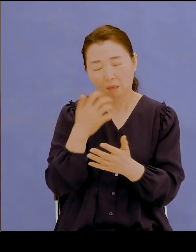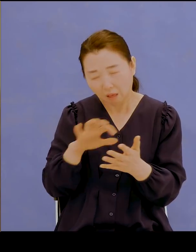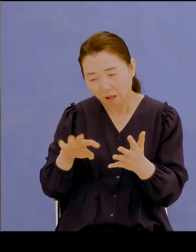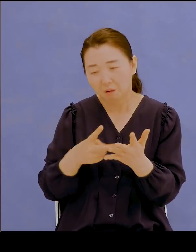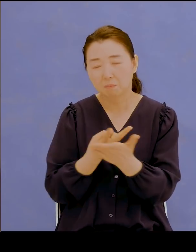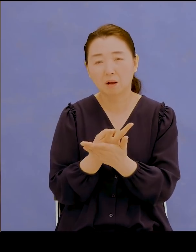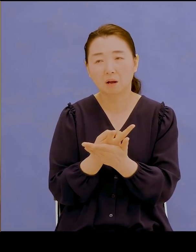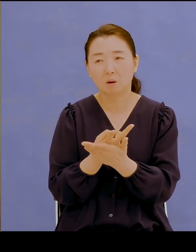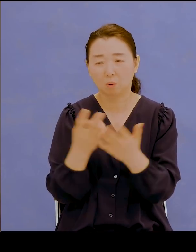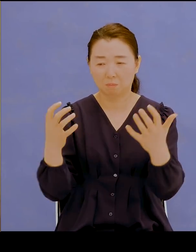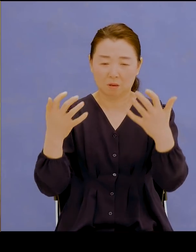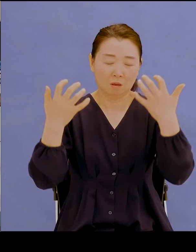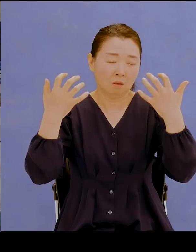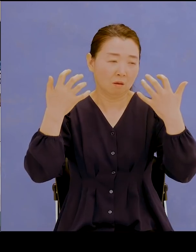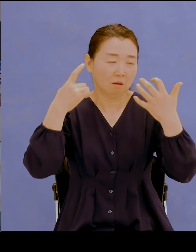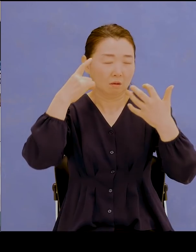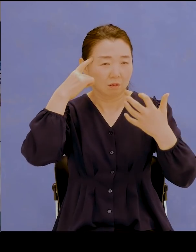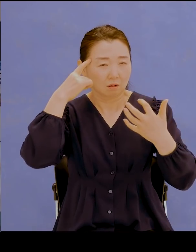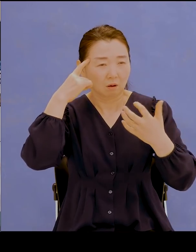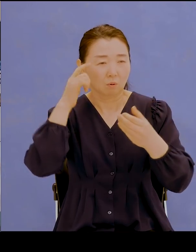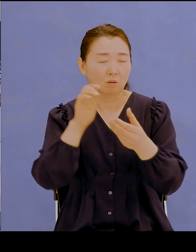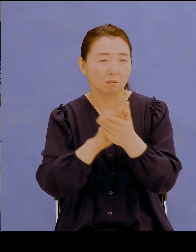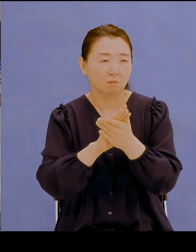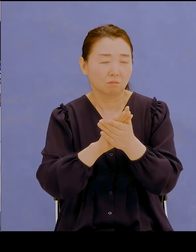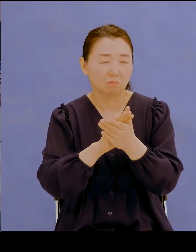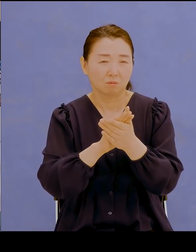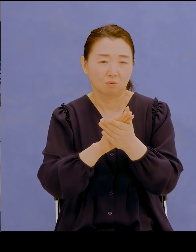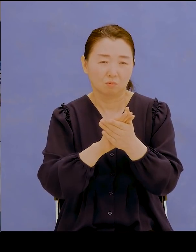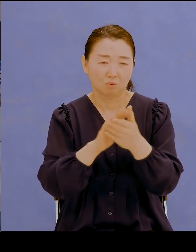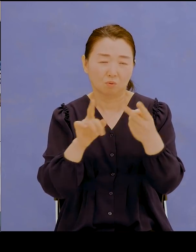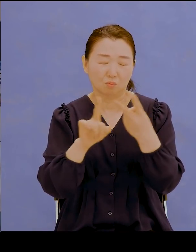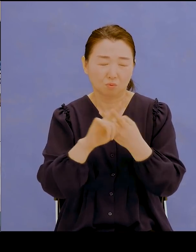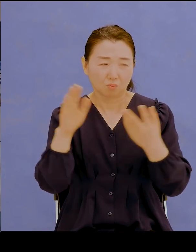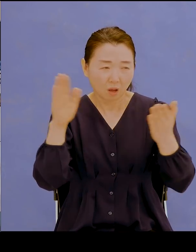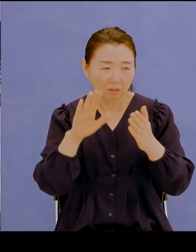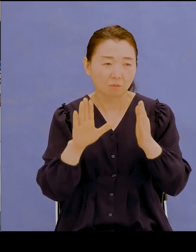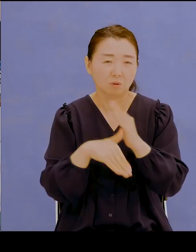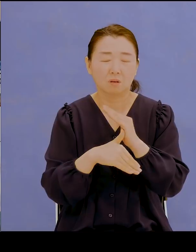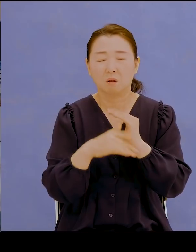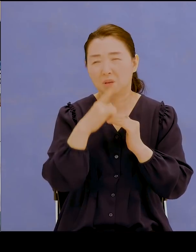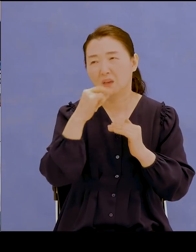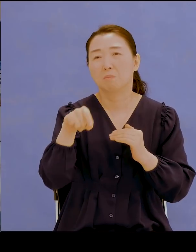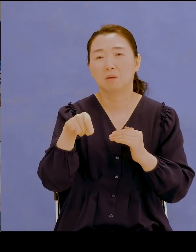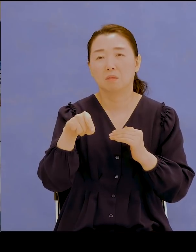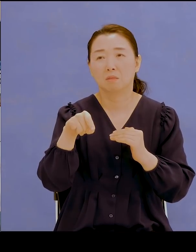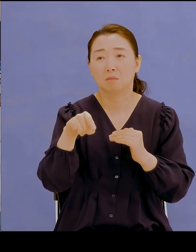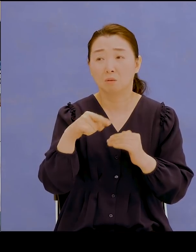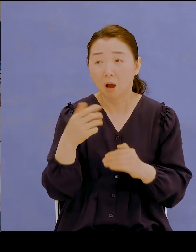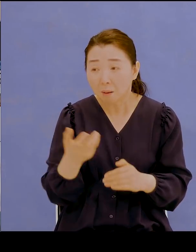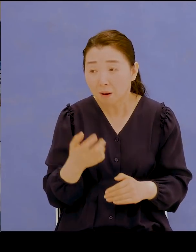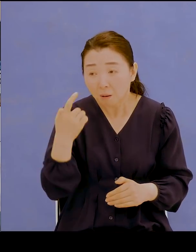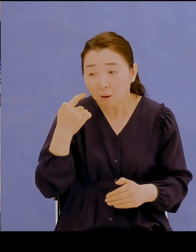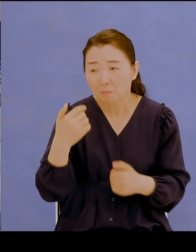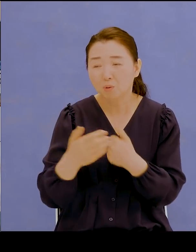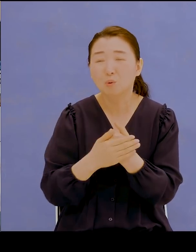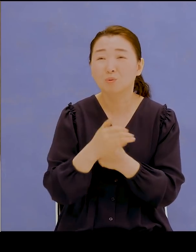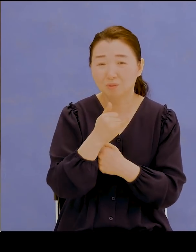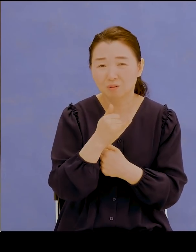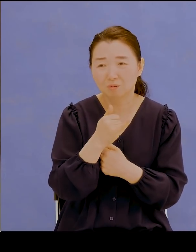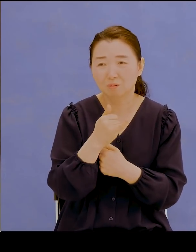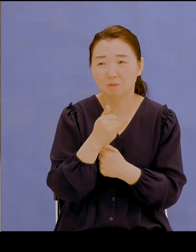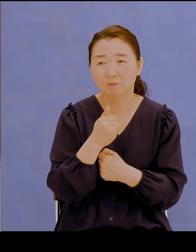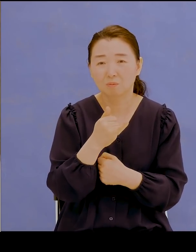많이 되죠. 또 네네네. 친구들도 그때는 중학생이니까 뭐 예민할 너 때죠. 아파 뭐 이러기보다 쟤 왜 쓰러져 아마 이렇게 반응했겠죠. 아니면 그렇죠. 또 도와주는 친구도